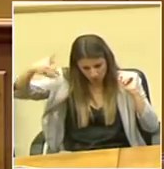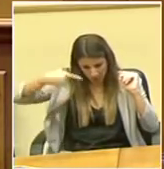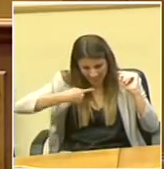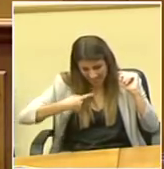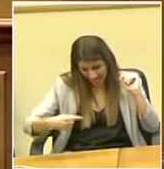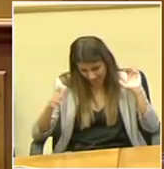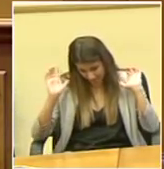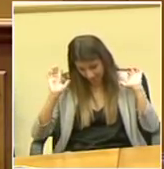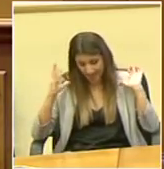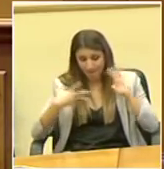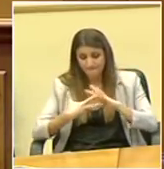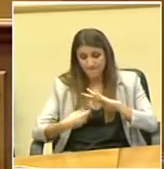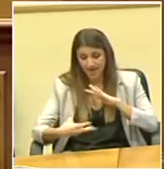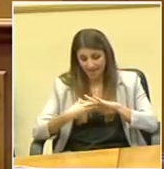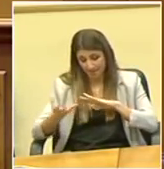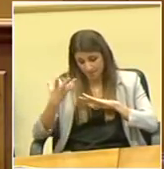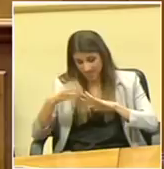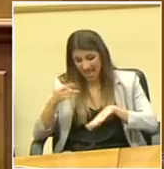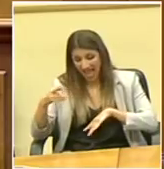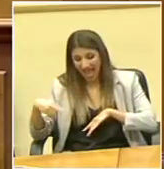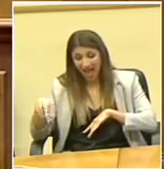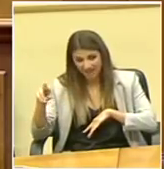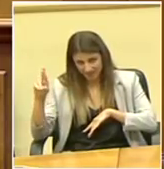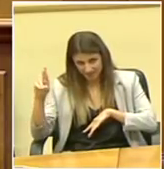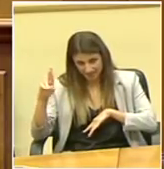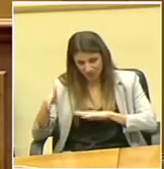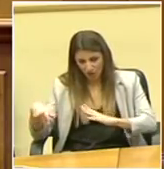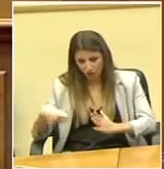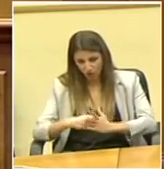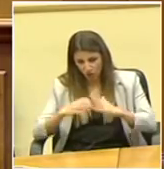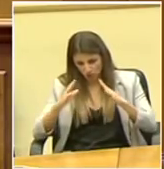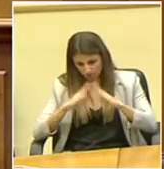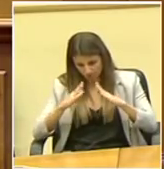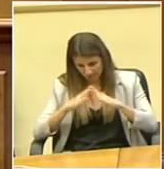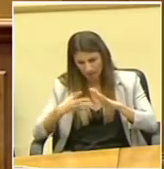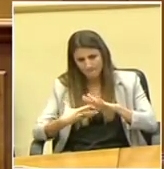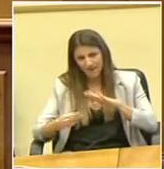έχει ένα παράδειγμα, ότι θα αυξηθούν το ΕΜΦΙΑ στην Νίκαια.